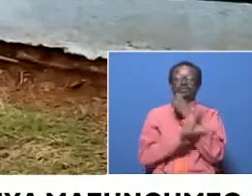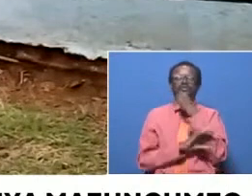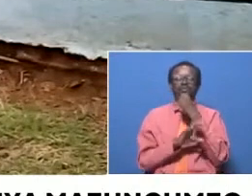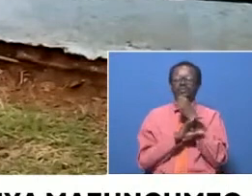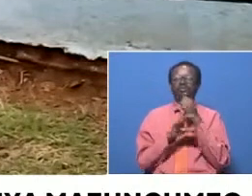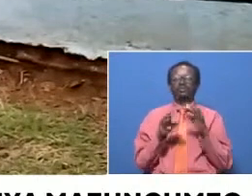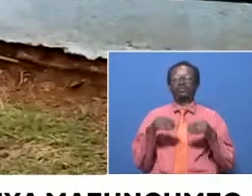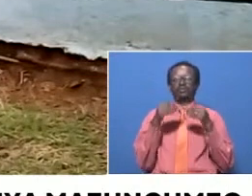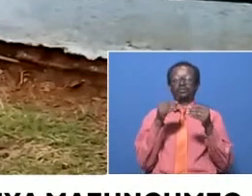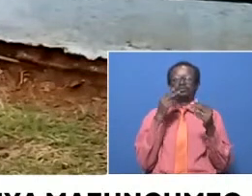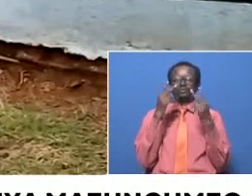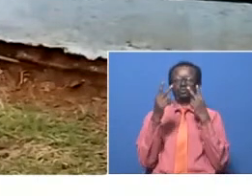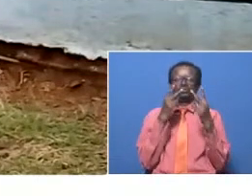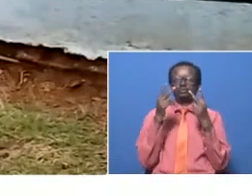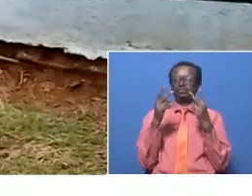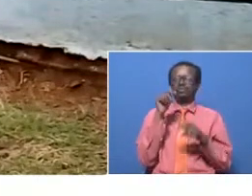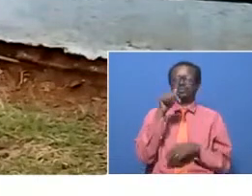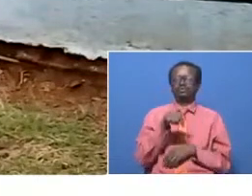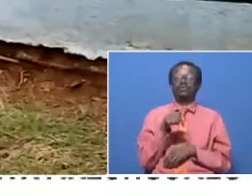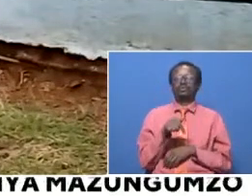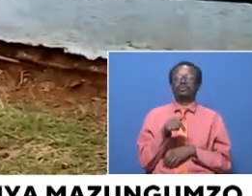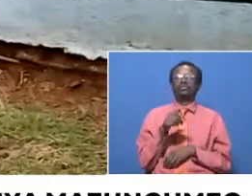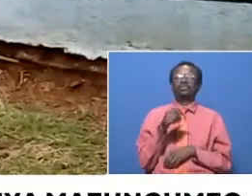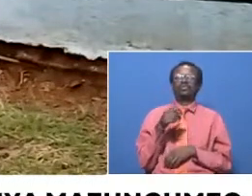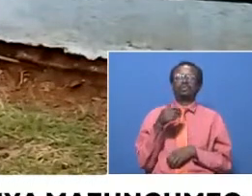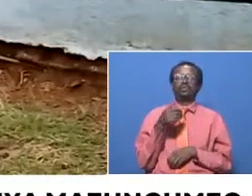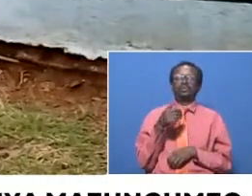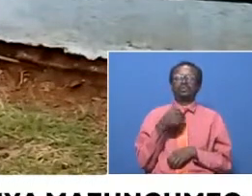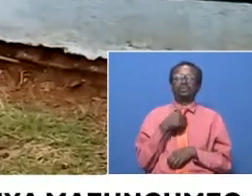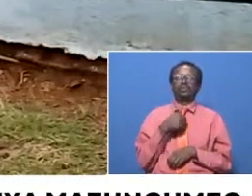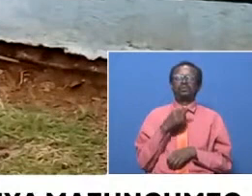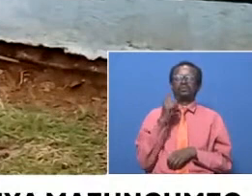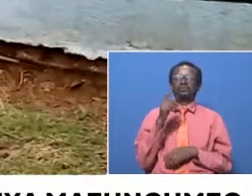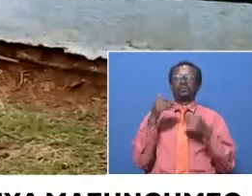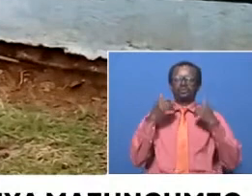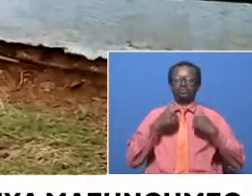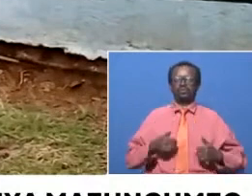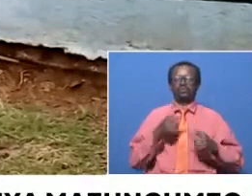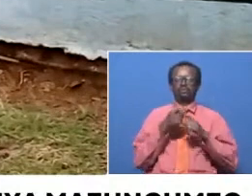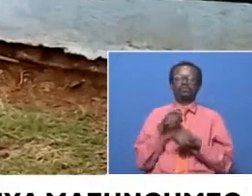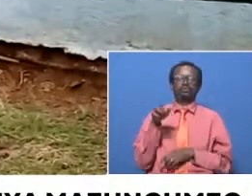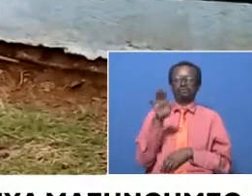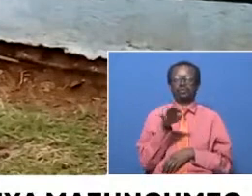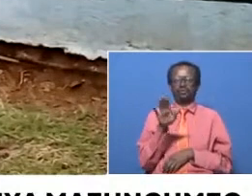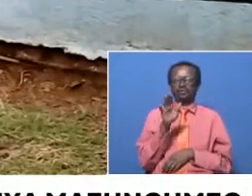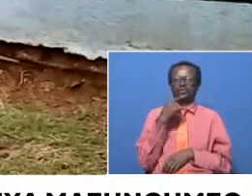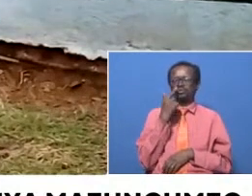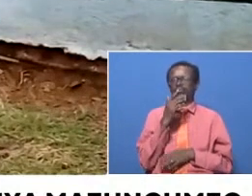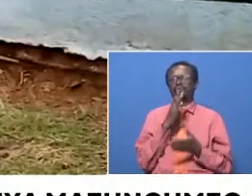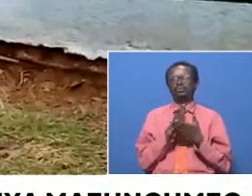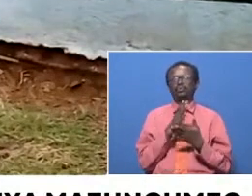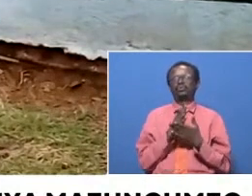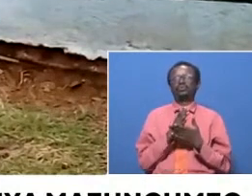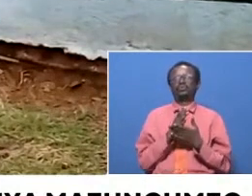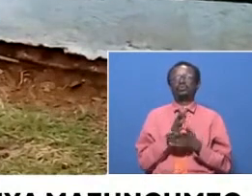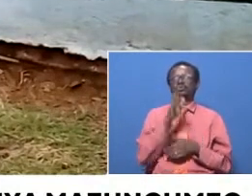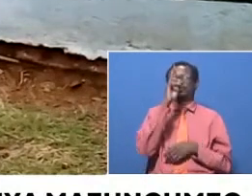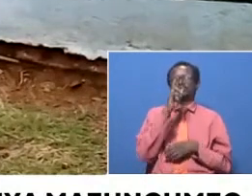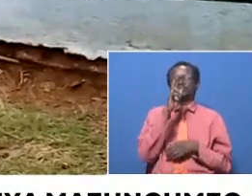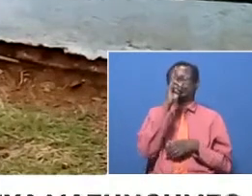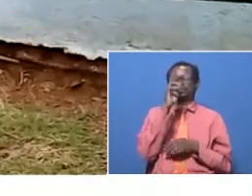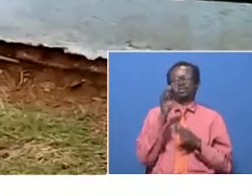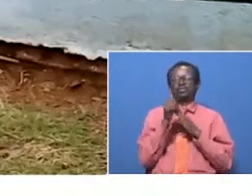maoni yao. Na kwa hivyo leo nitaongea na mmoja wa wakazi kutoka eneo hili ambaye pia ni mhudumu wa kanisa, labda